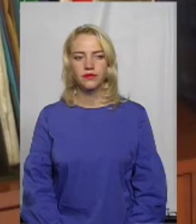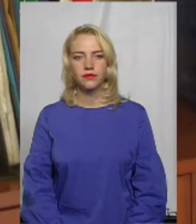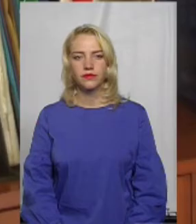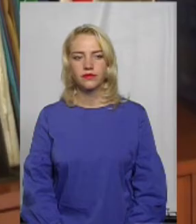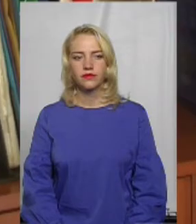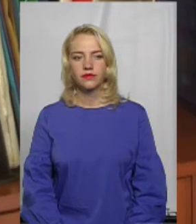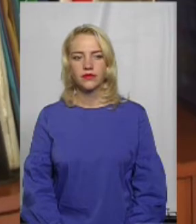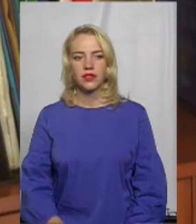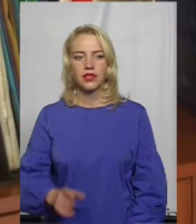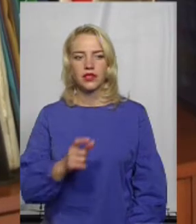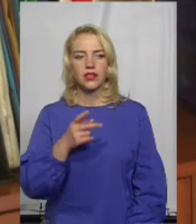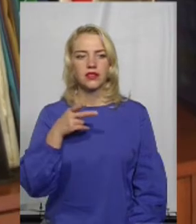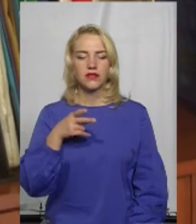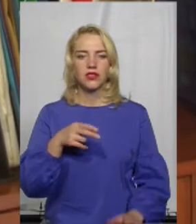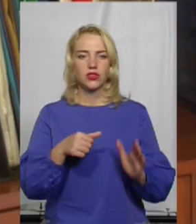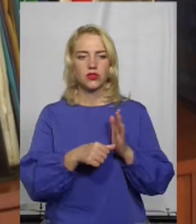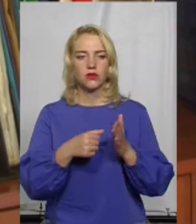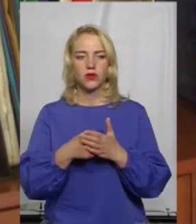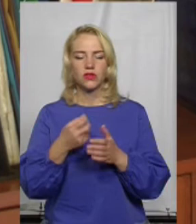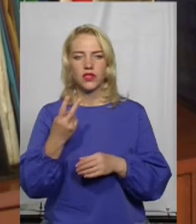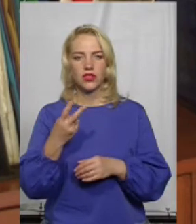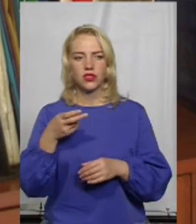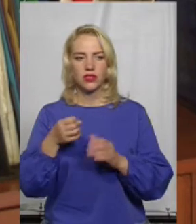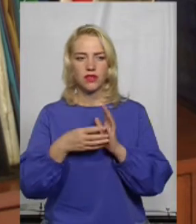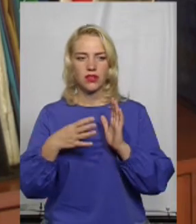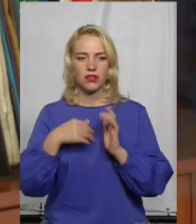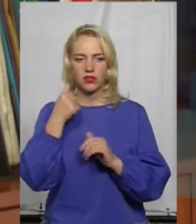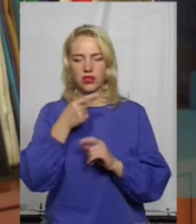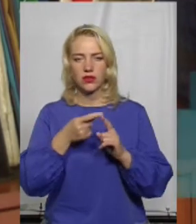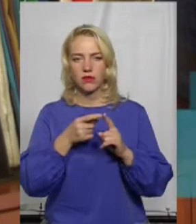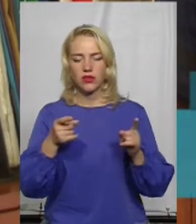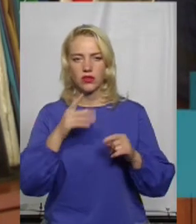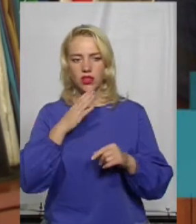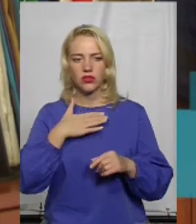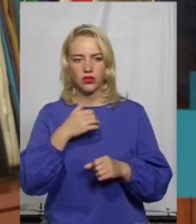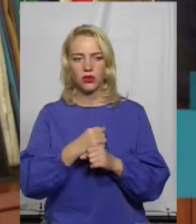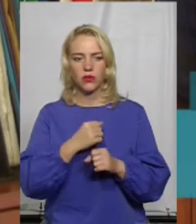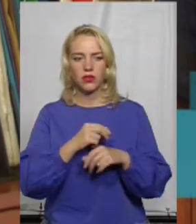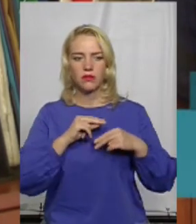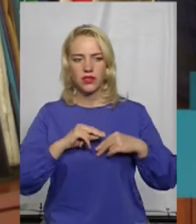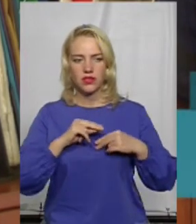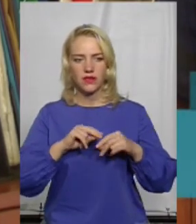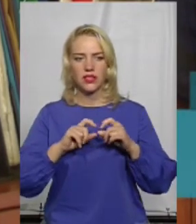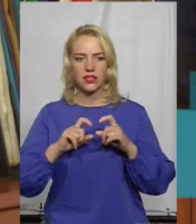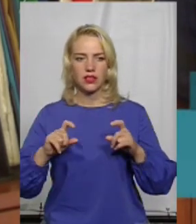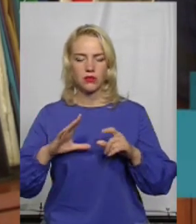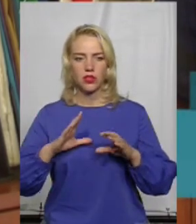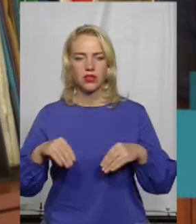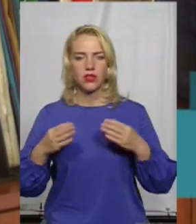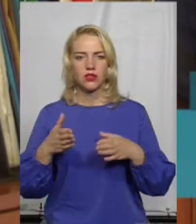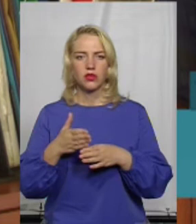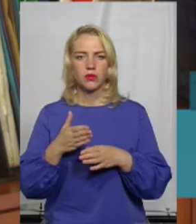Дивимось. З 2006 по 2019 рік, за період нашої роботи, значить, працівниками закладу надана допомога